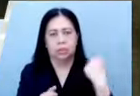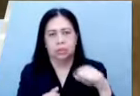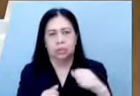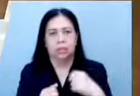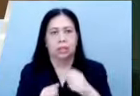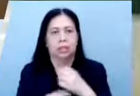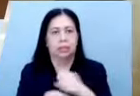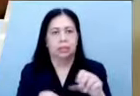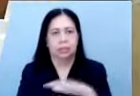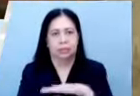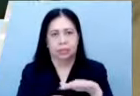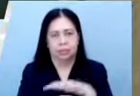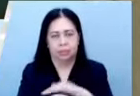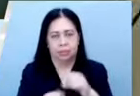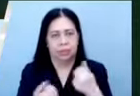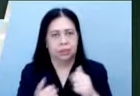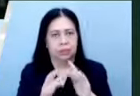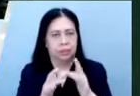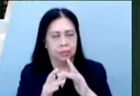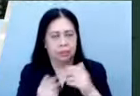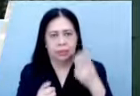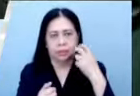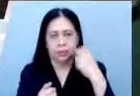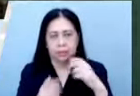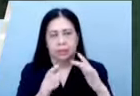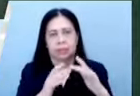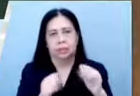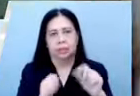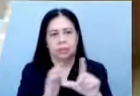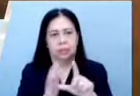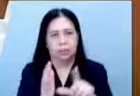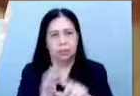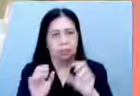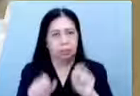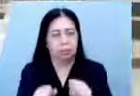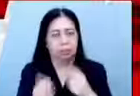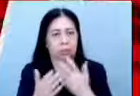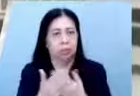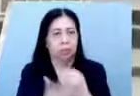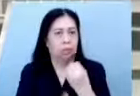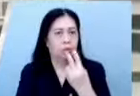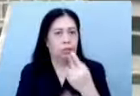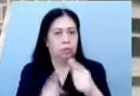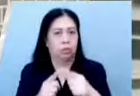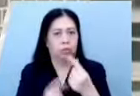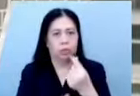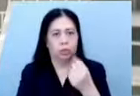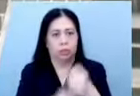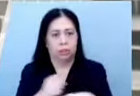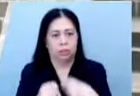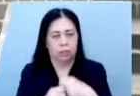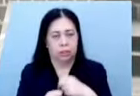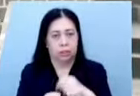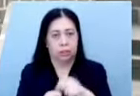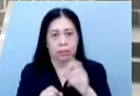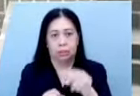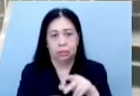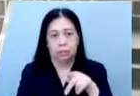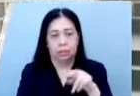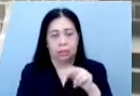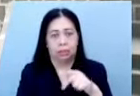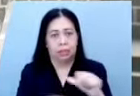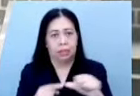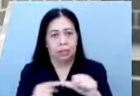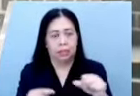to Anti-Cybercrime Prevention Act. Pwede siyang makulong ng 12 to 20 years. Sa record ng PNP Anti-Cybercrime Group,